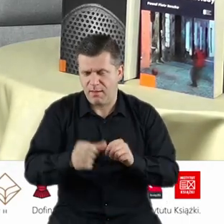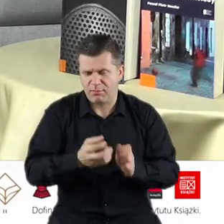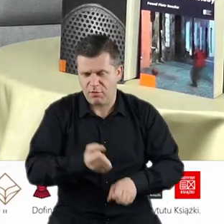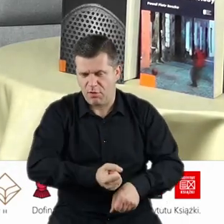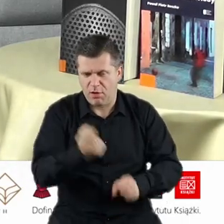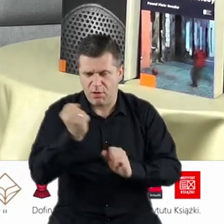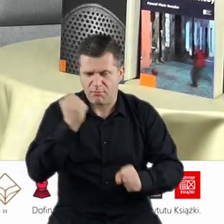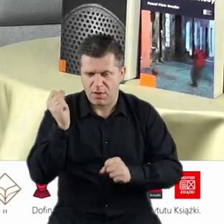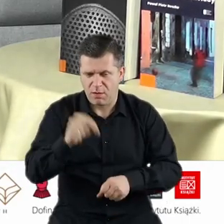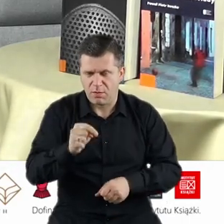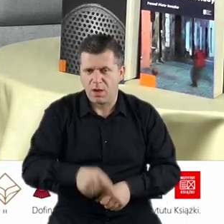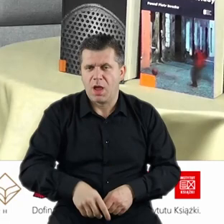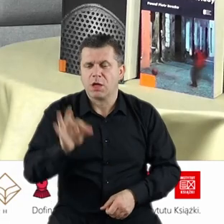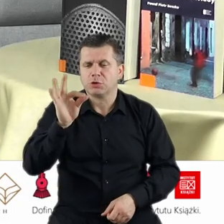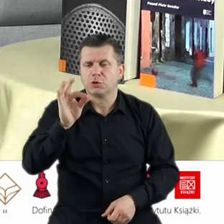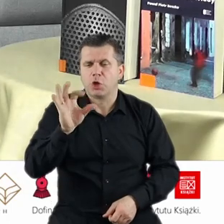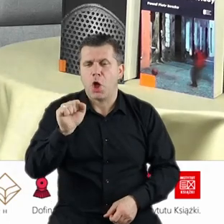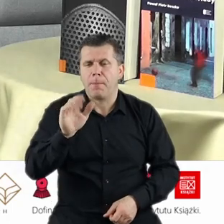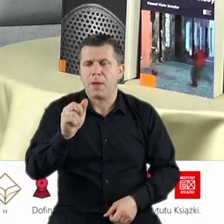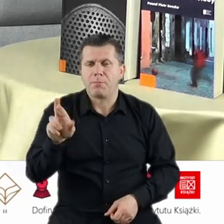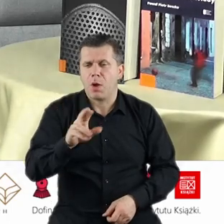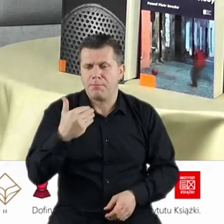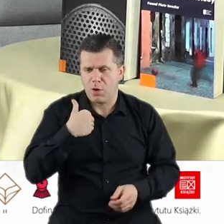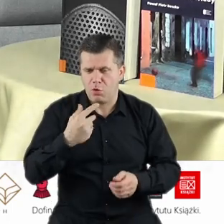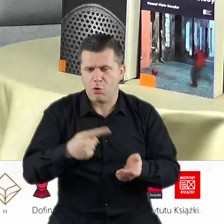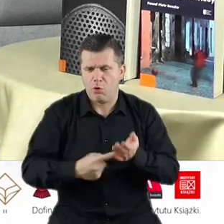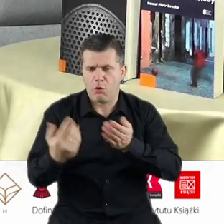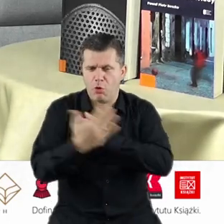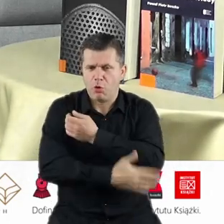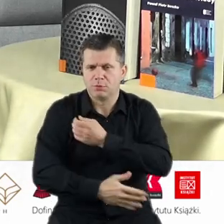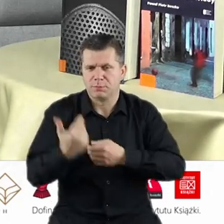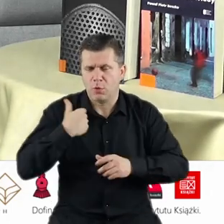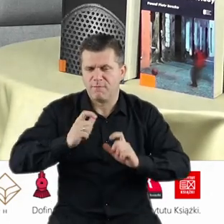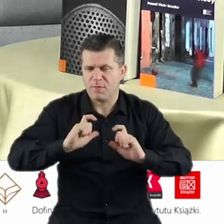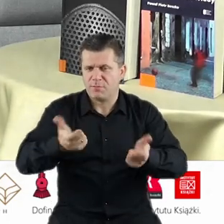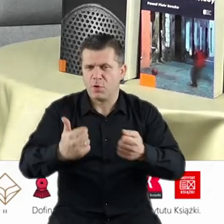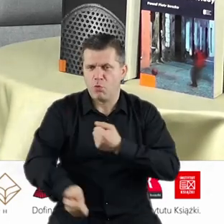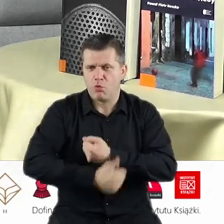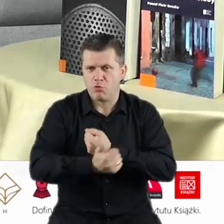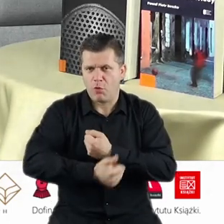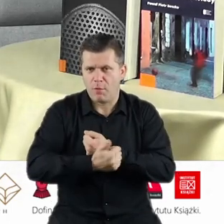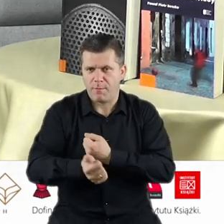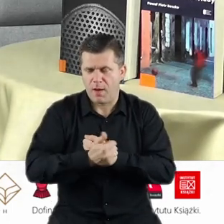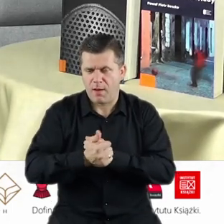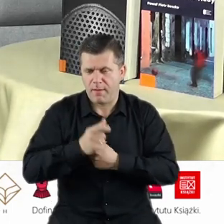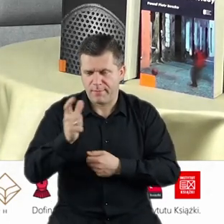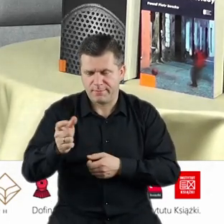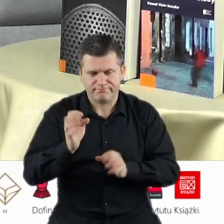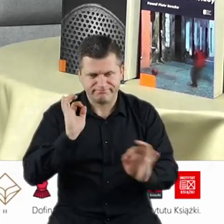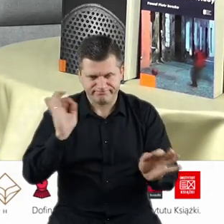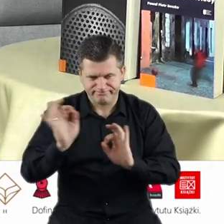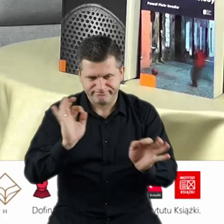lat, a w przypadku Sobiboru ostatnio udokumentowane przypadki